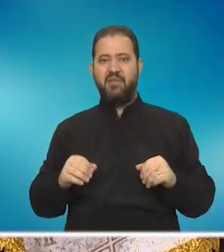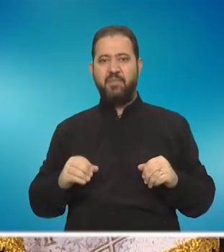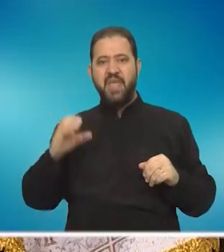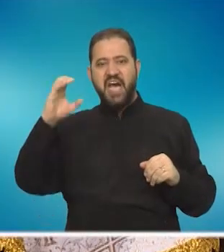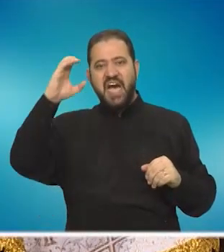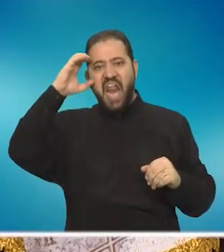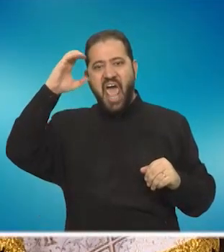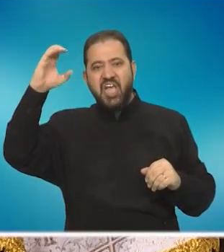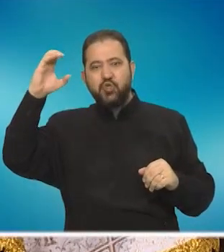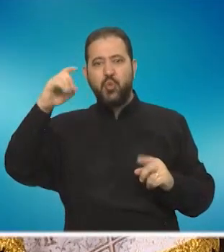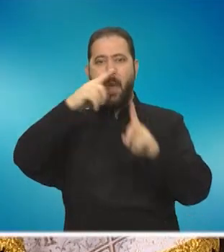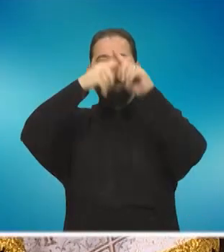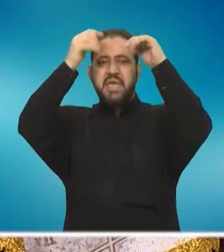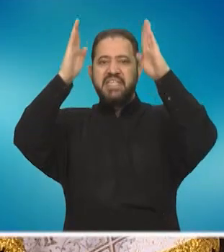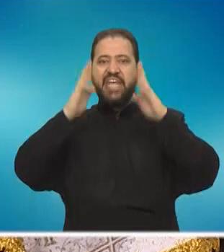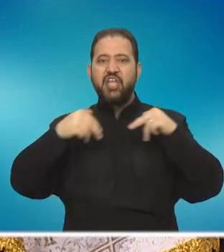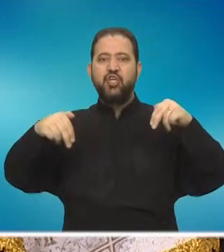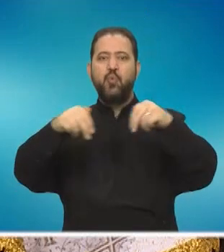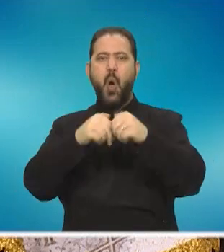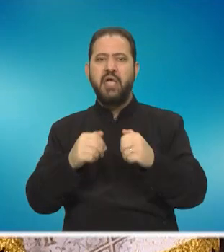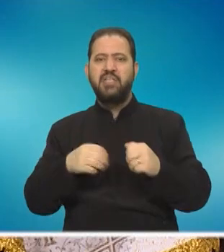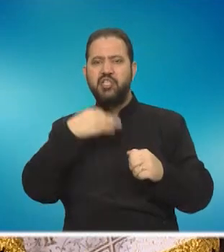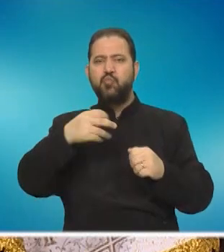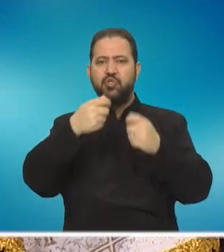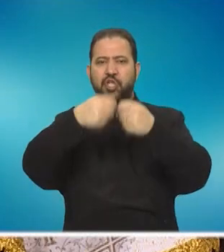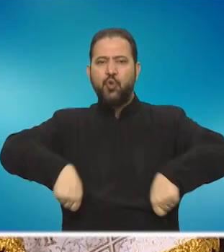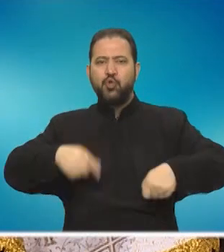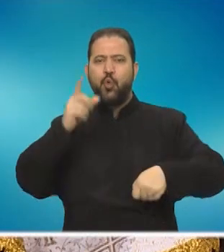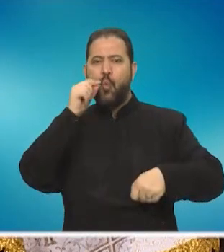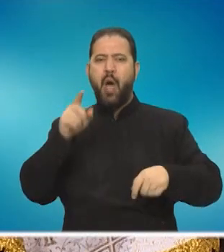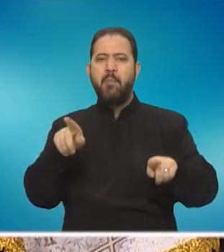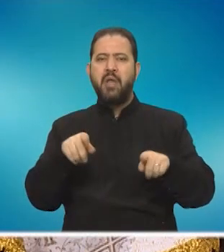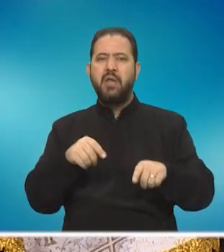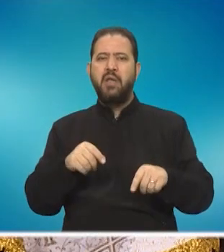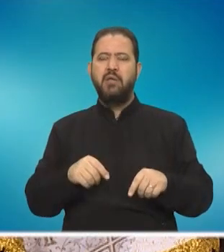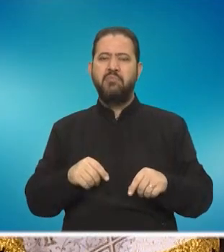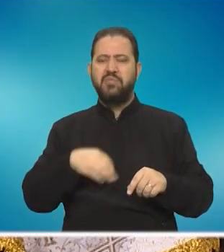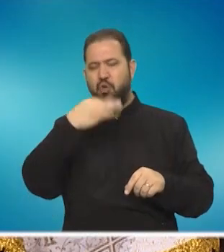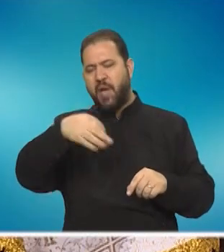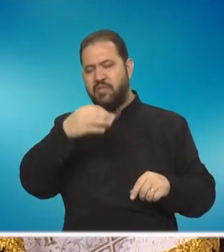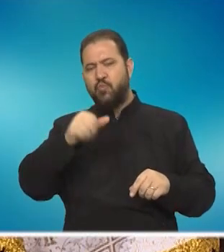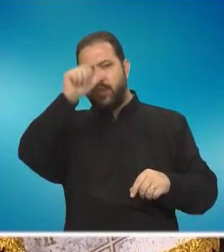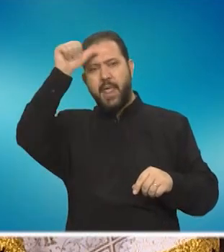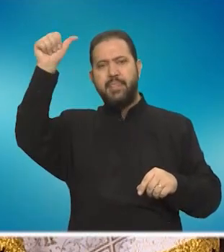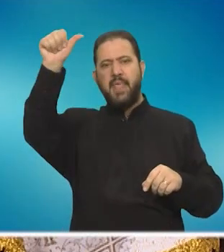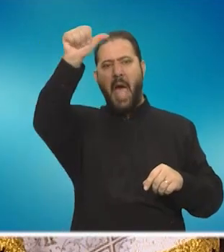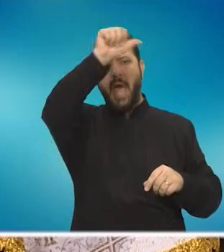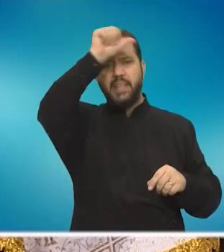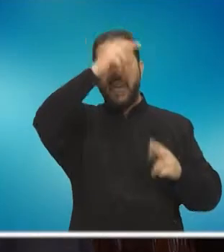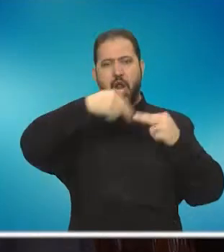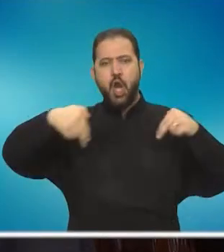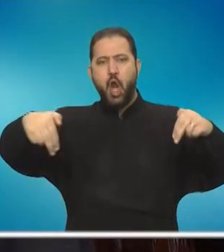și atâtea inimi. Nu mai vorbesc de rugăciunea domnească, Tatăl nostru. Și am